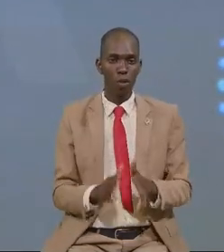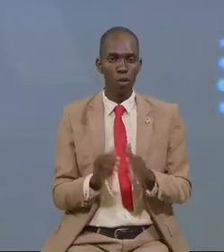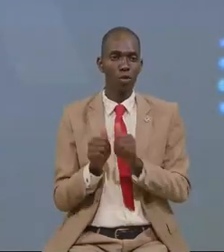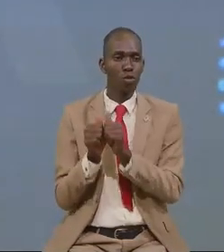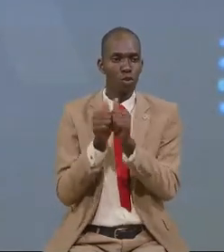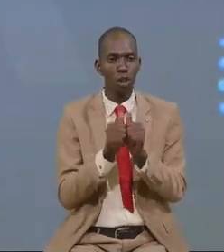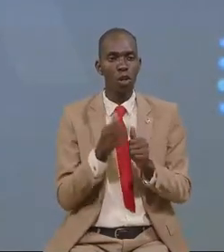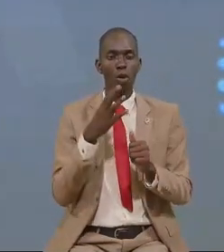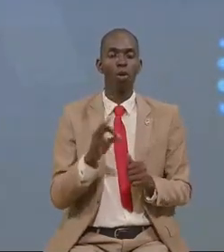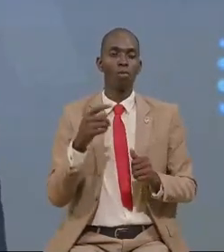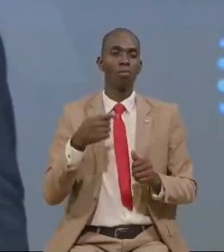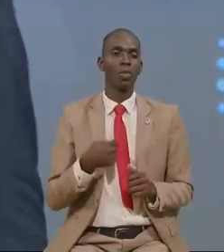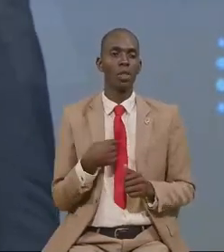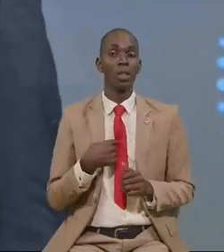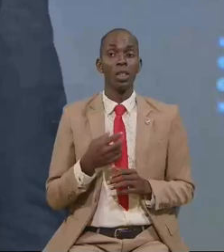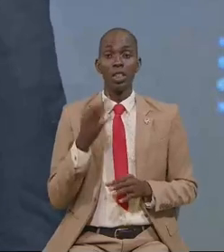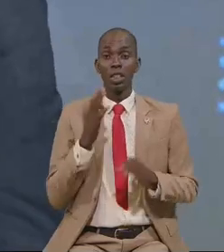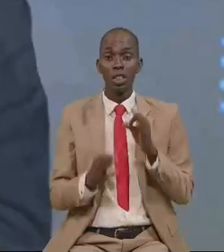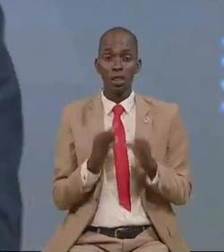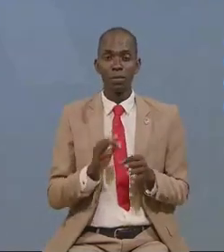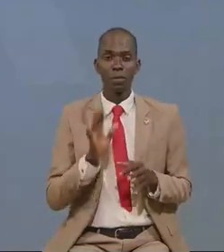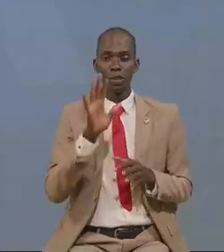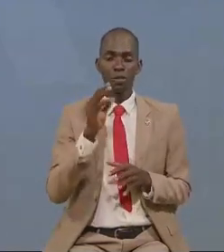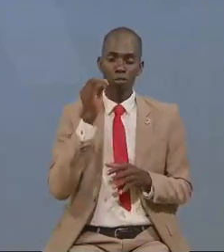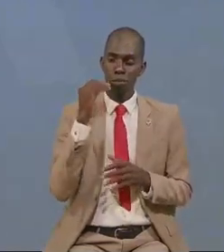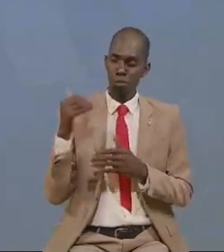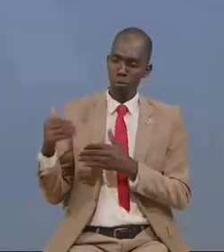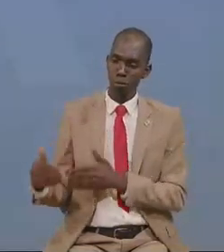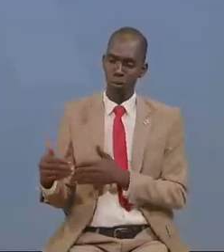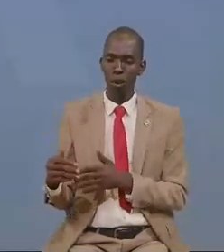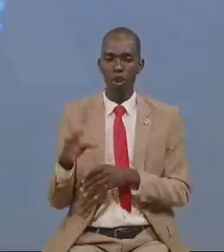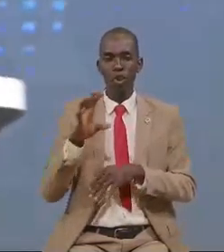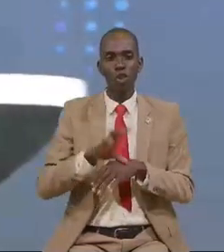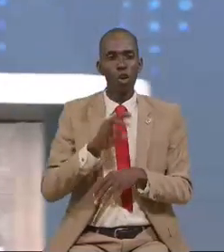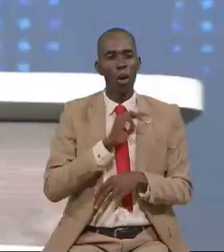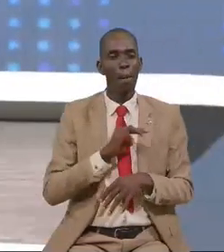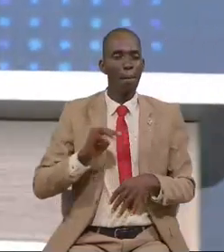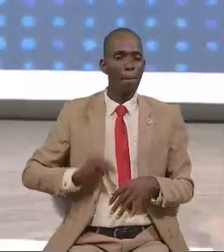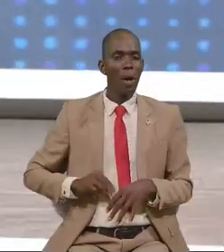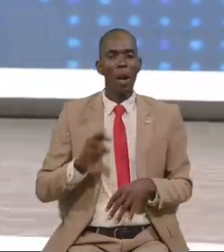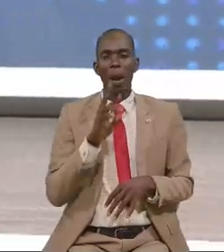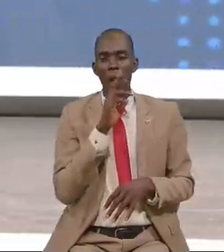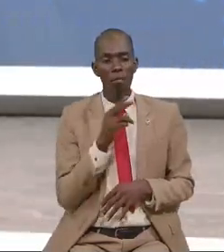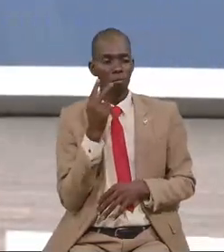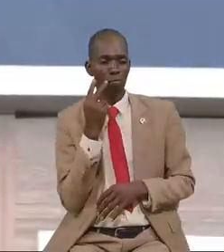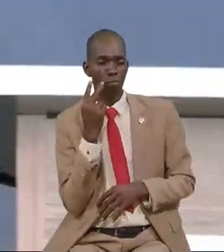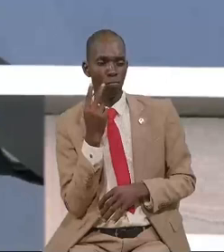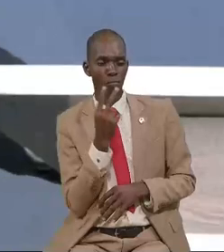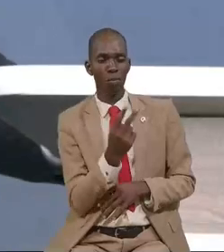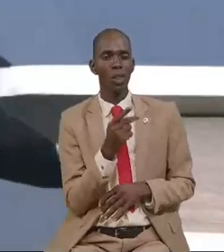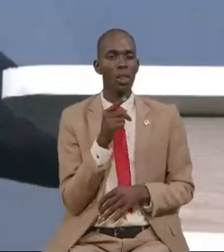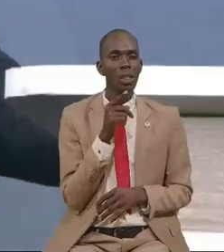Soyez mes imitateurs. Si c'est un membre l'a